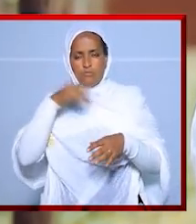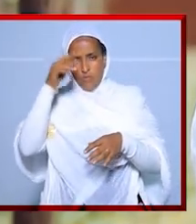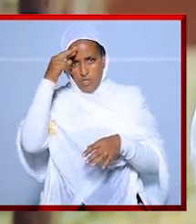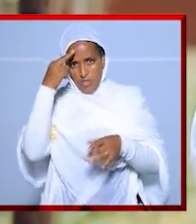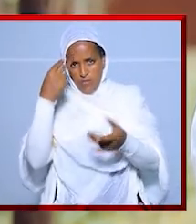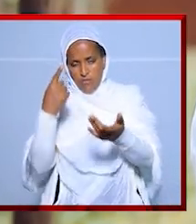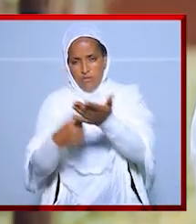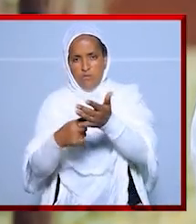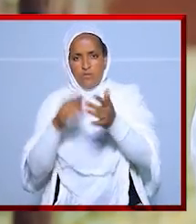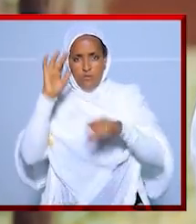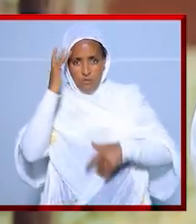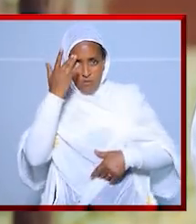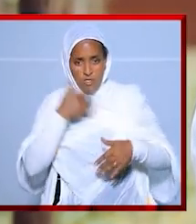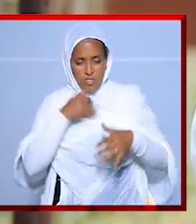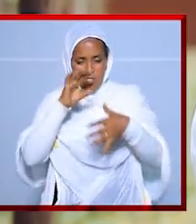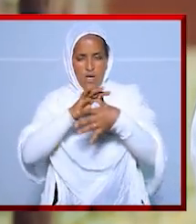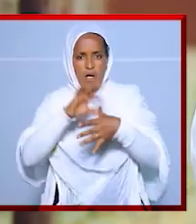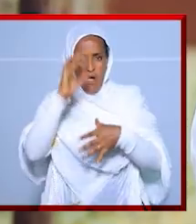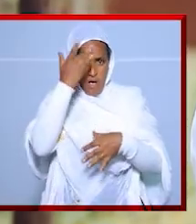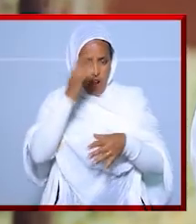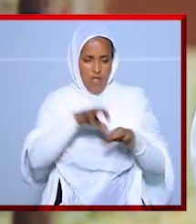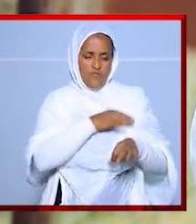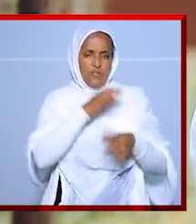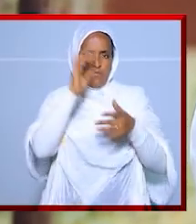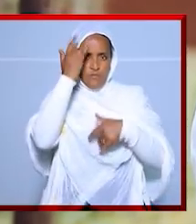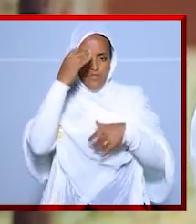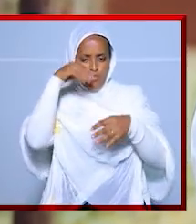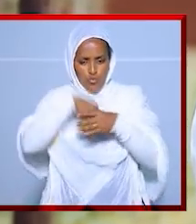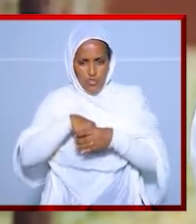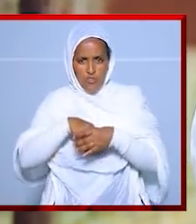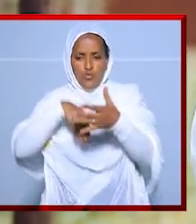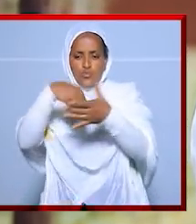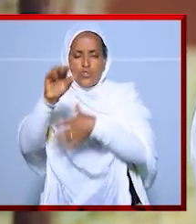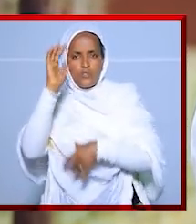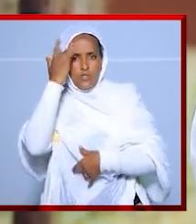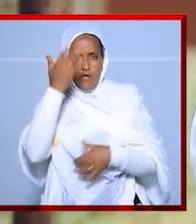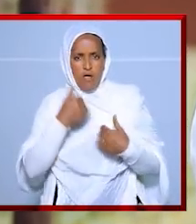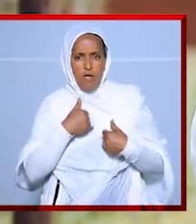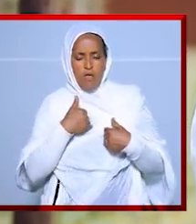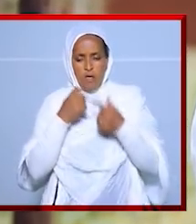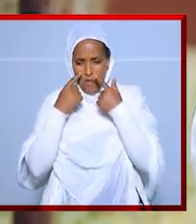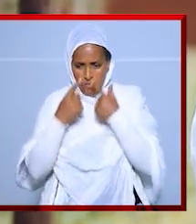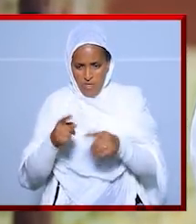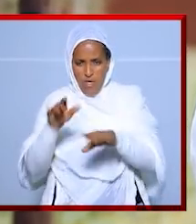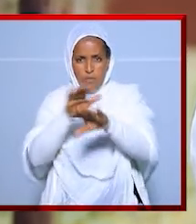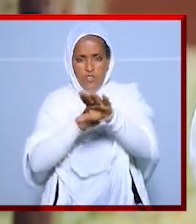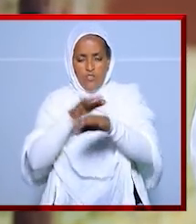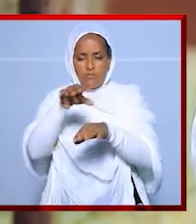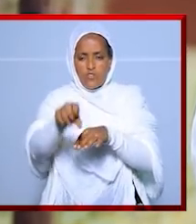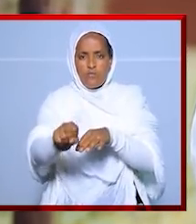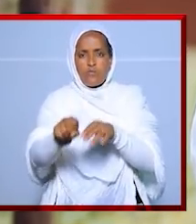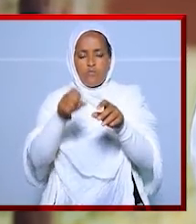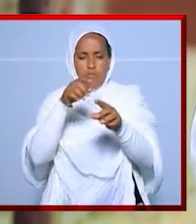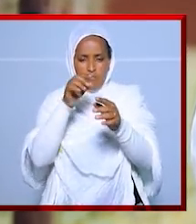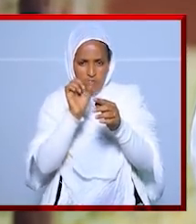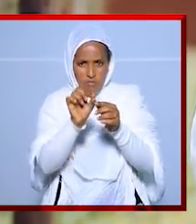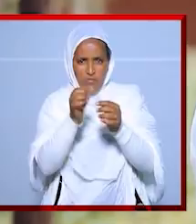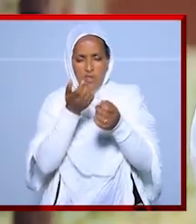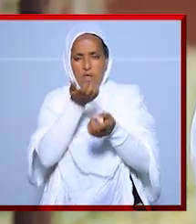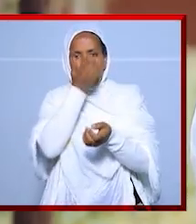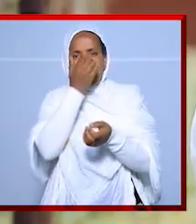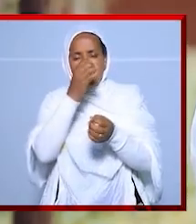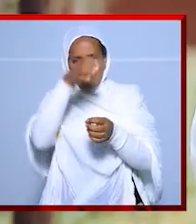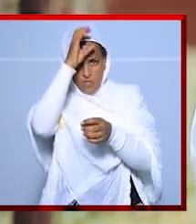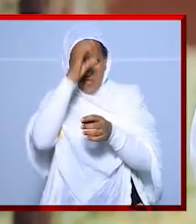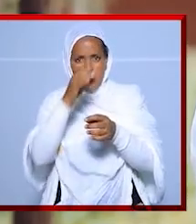ሲሰማው ነው። እንደሚታወቀው በሽታ የስጋ በሽታ አለ፣ የነፍስ በሽታ አለ፣ የውስጥ በሽታ አለ፣ የውጭ በሽታ አለ። የሚታይ የሚዳስስ የሚጨበጥ በመርፌ